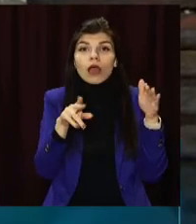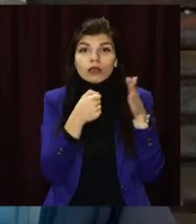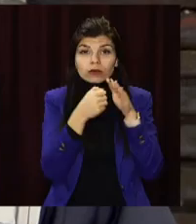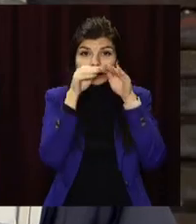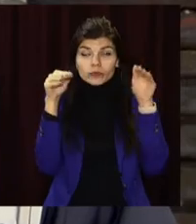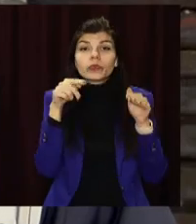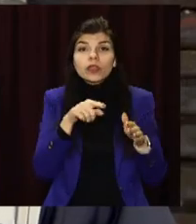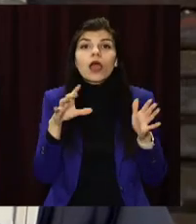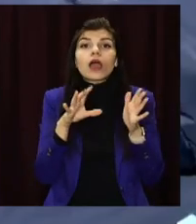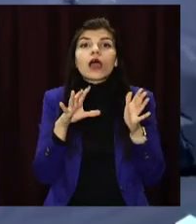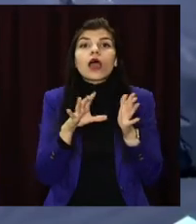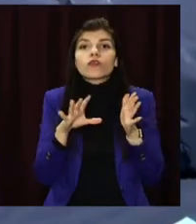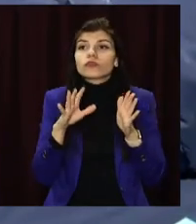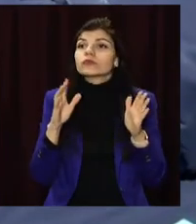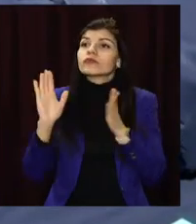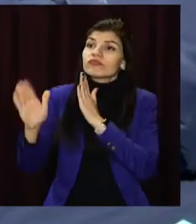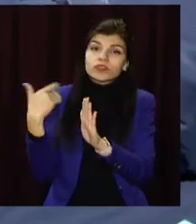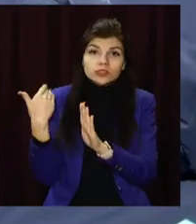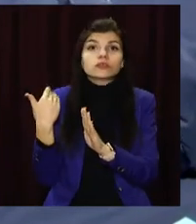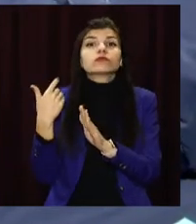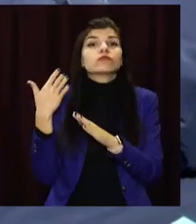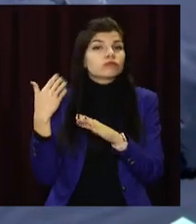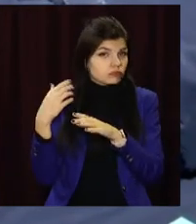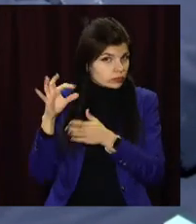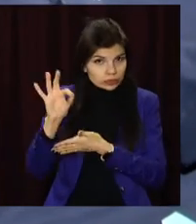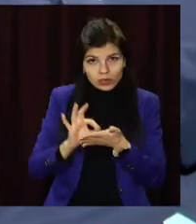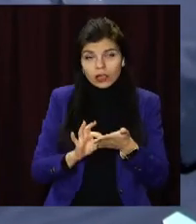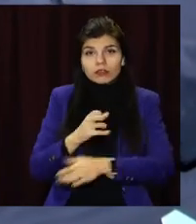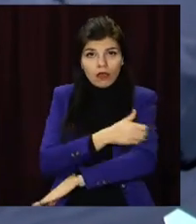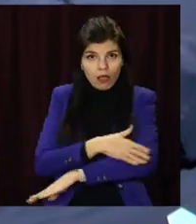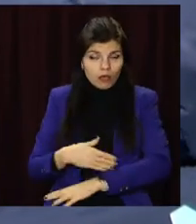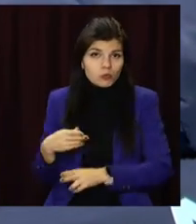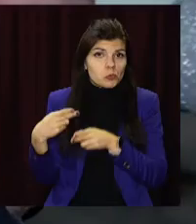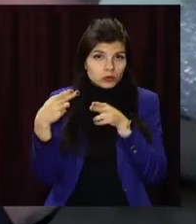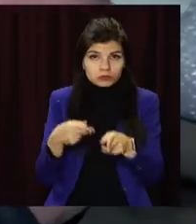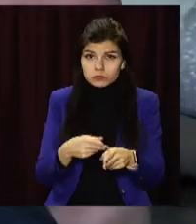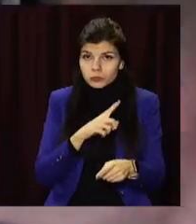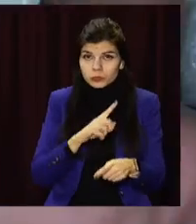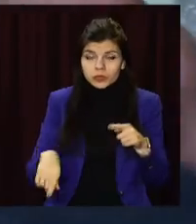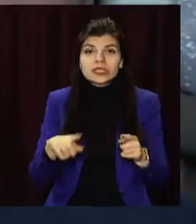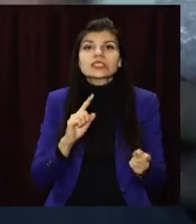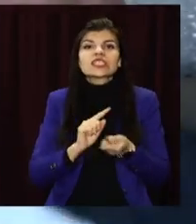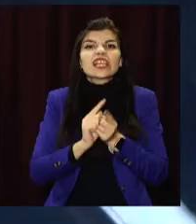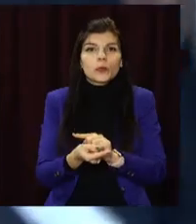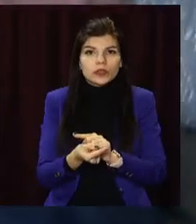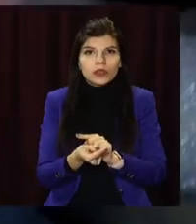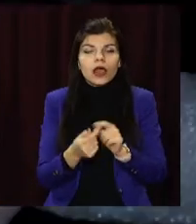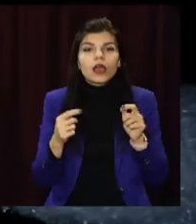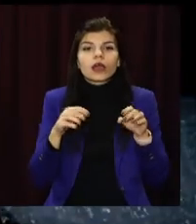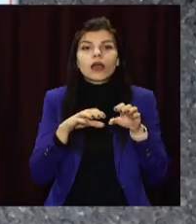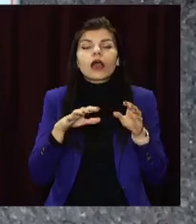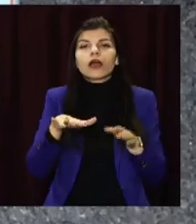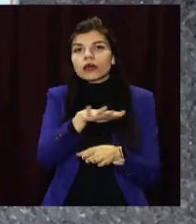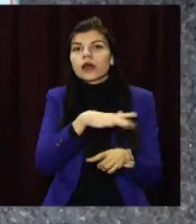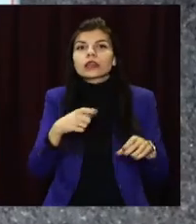служба отреагировала сразу, выехали на адрес ребята, заменили аварийный